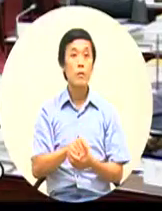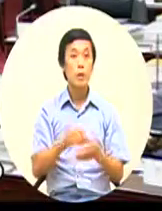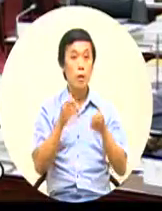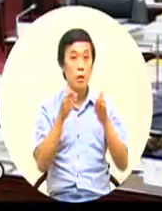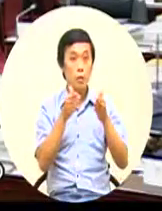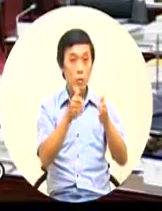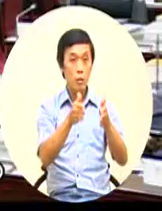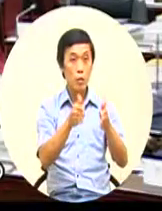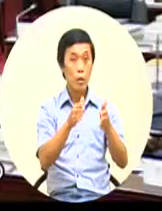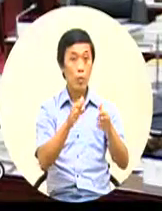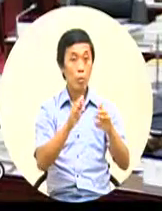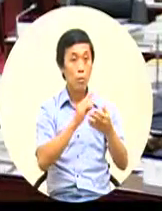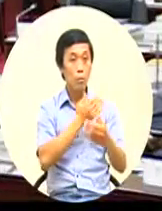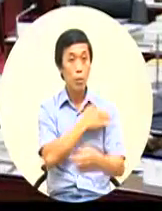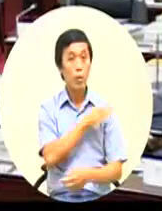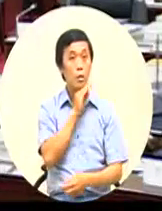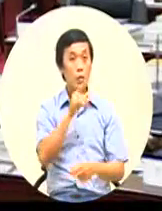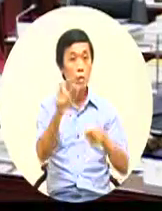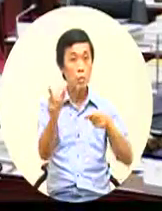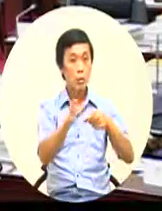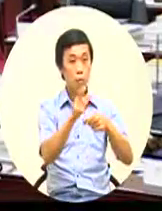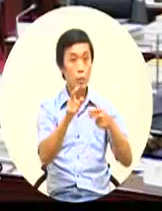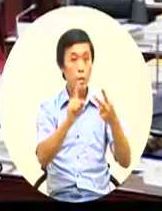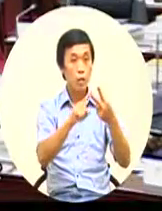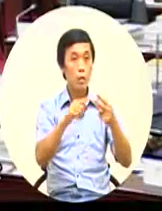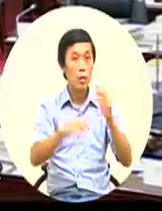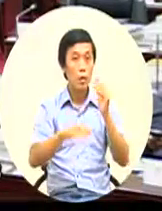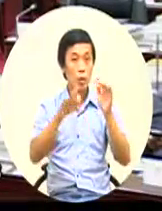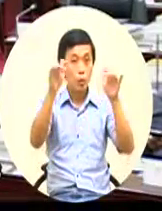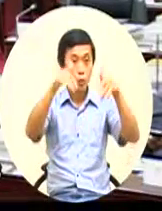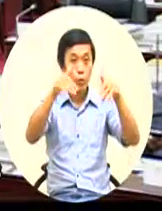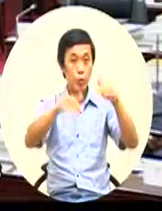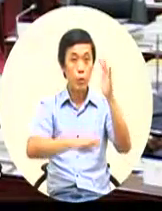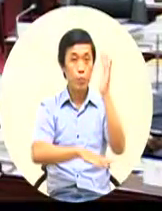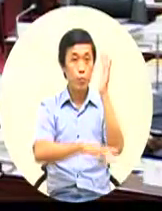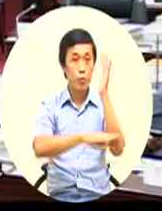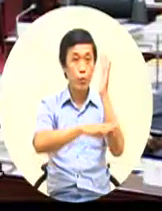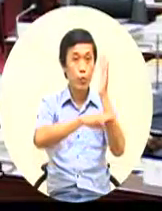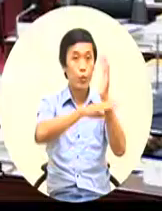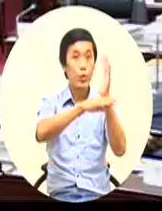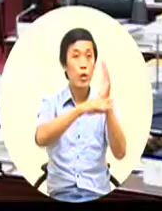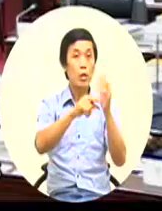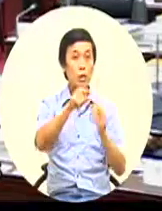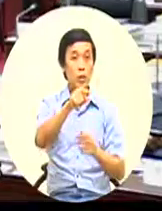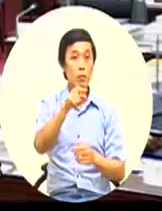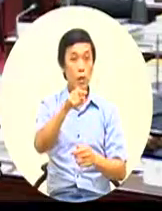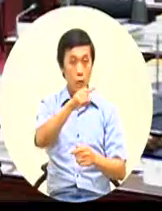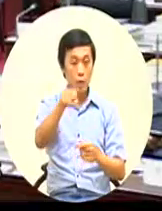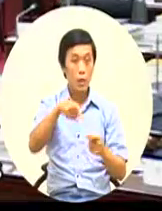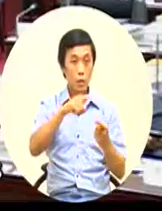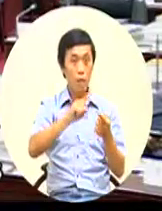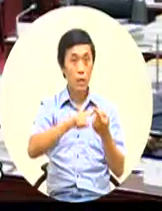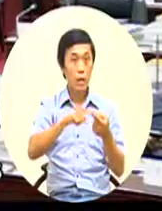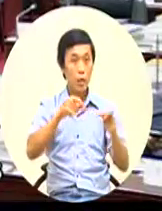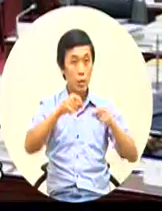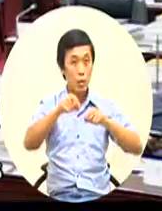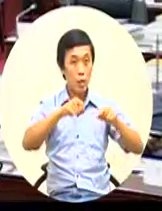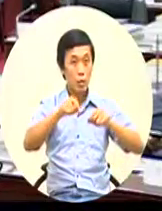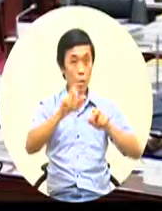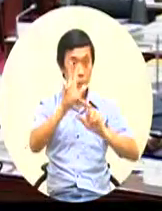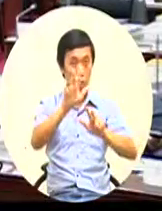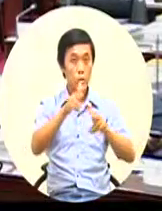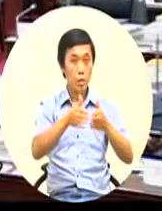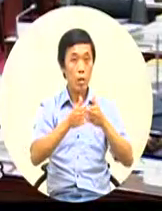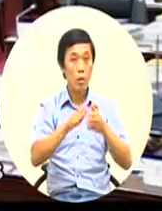不管是风台也好，水灾也好，恁拢会使有具体的作为配套出来，而不